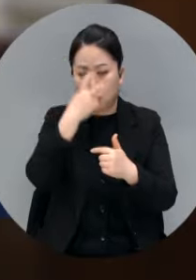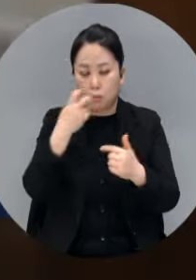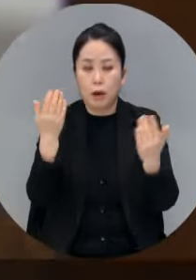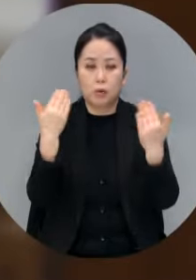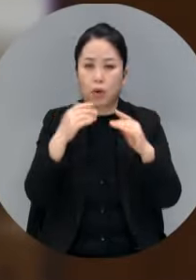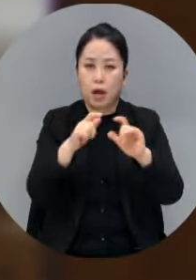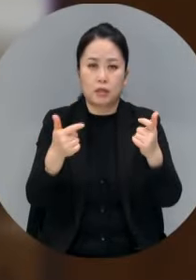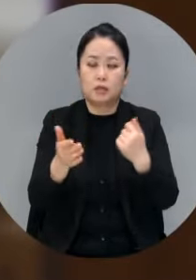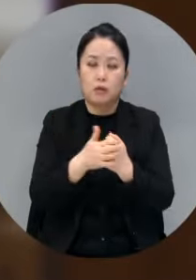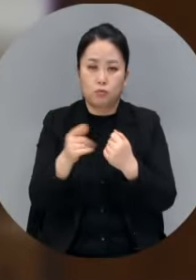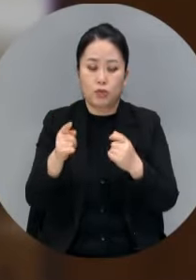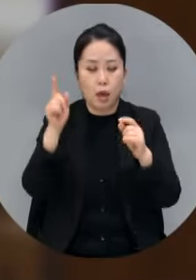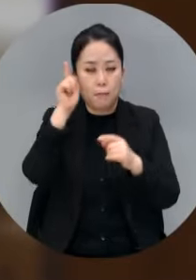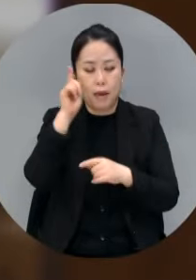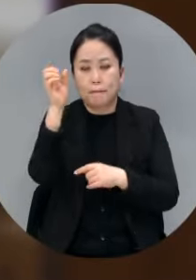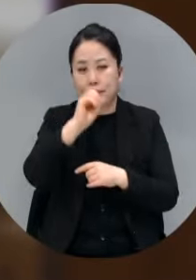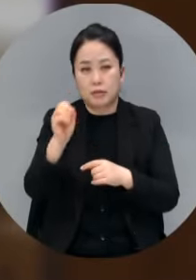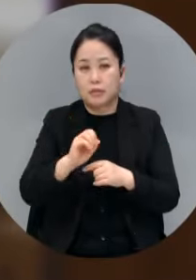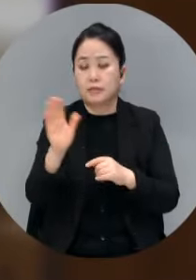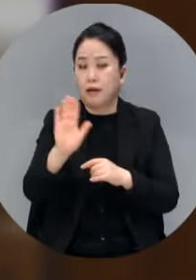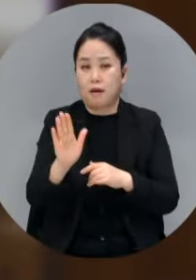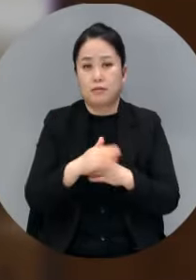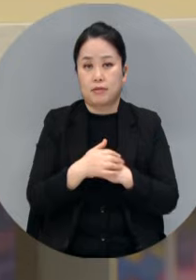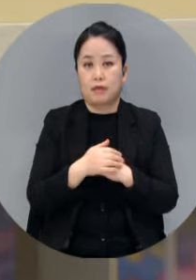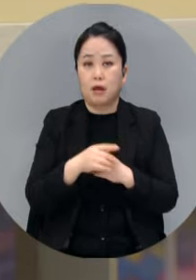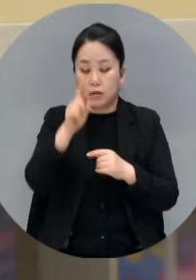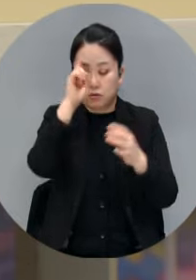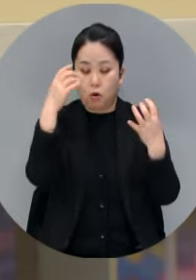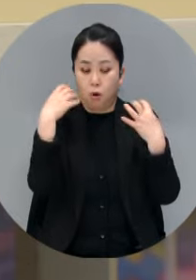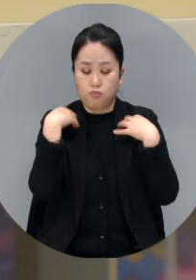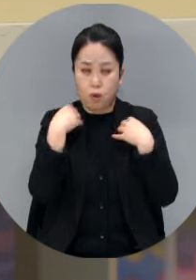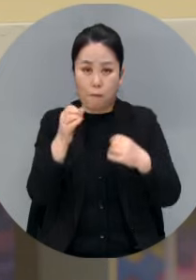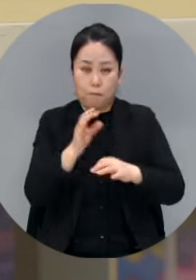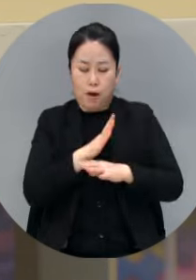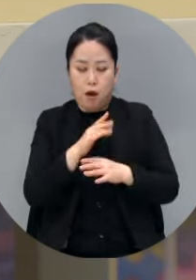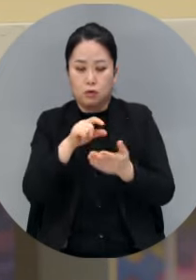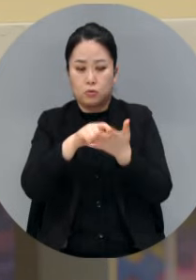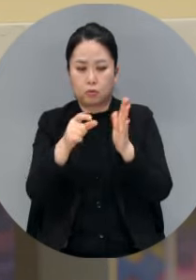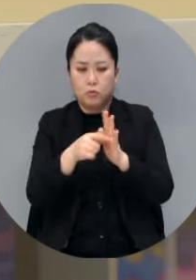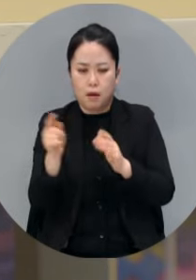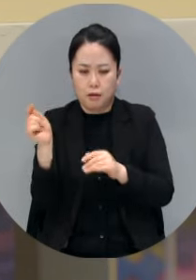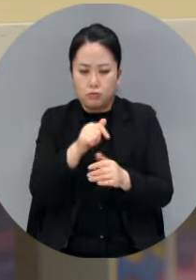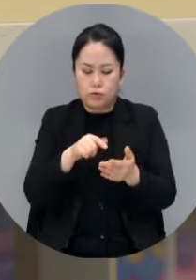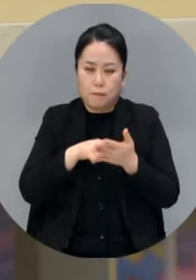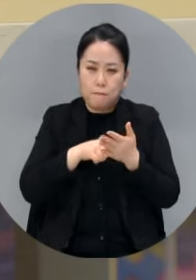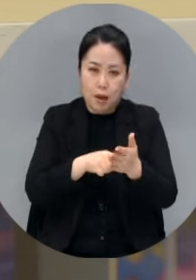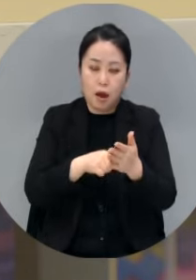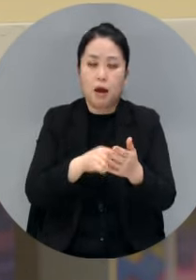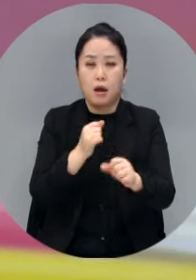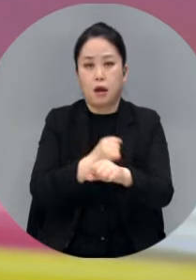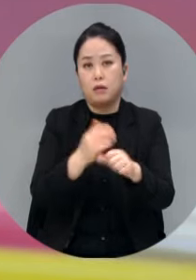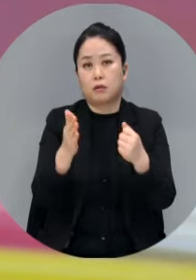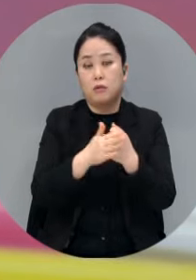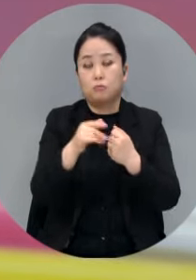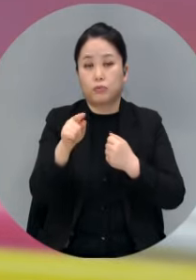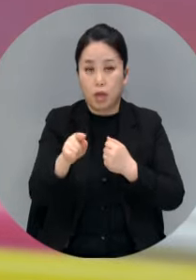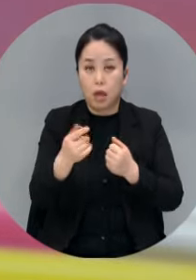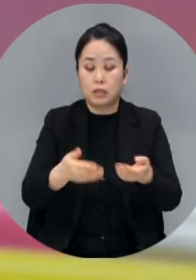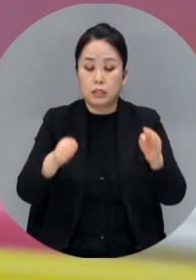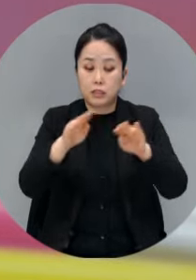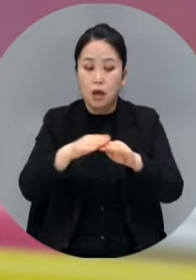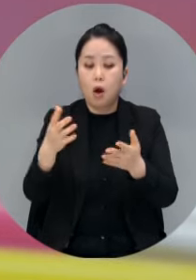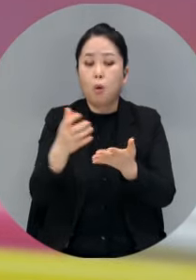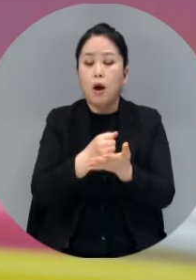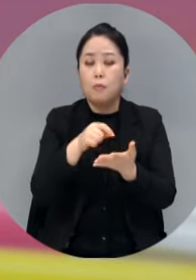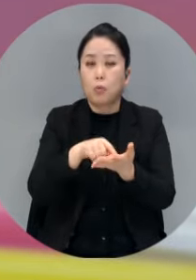아니다. 정부에서조차 놀랄 정도로 빠르게 추진이 되면서 시설 확보 과정에서 드러난 문제도 풀어야